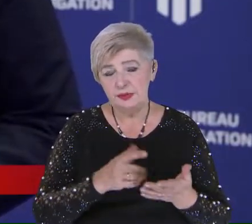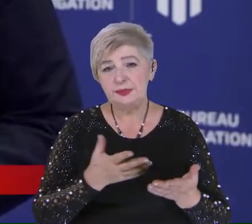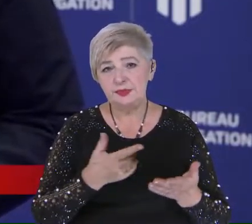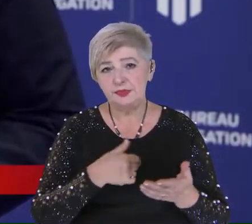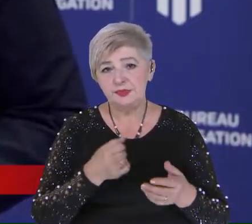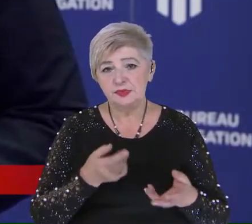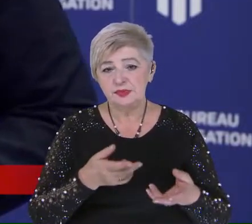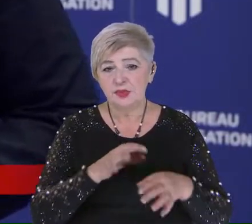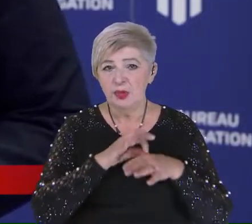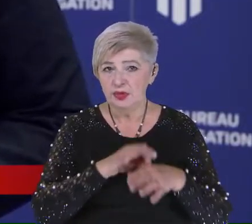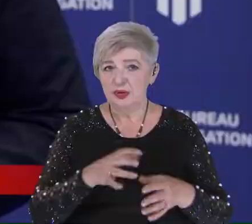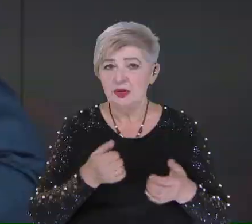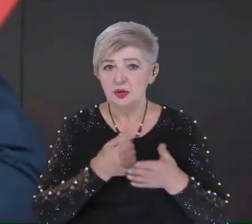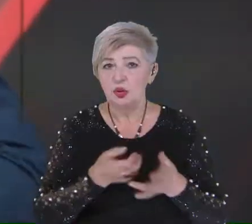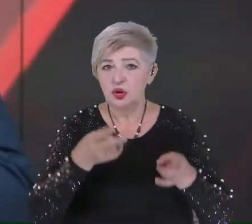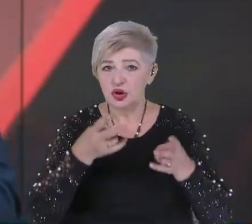тяжкі наслідки.